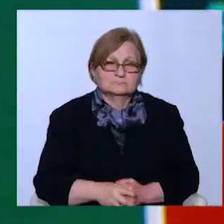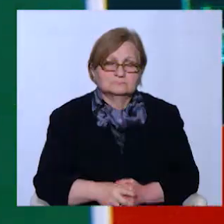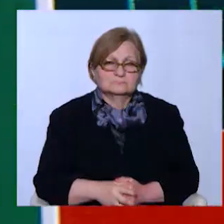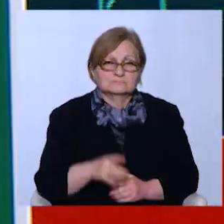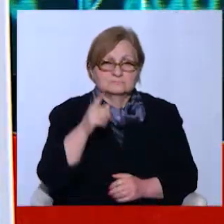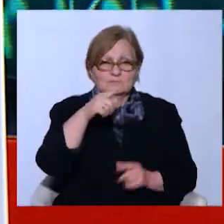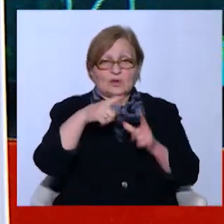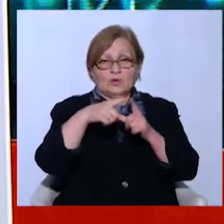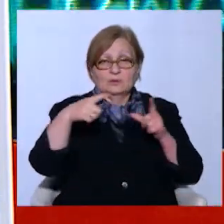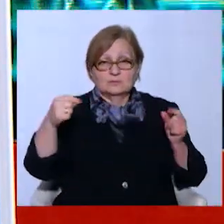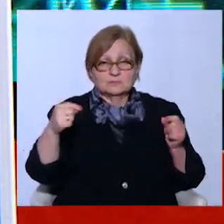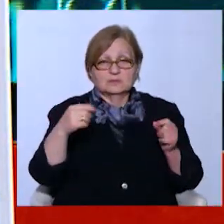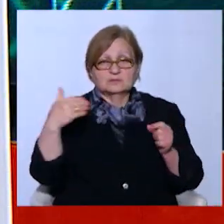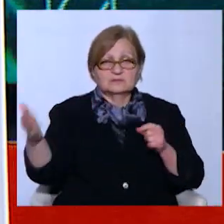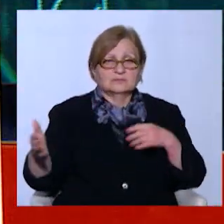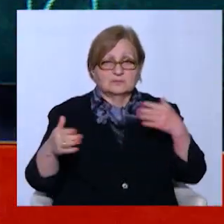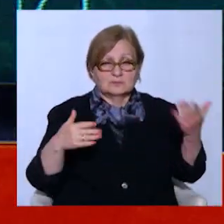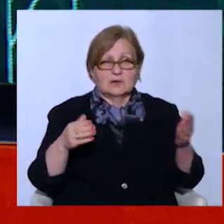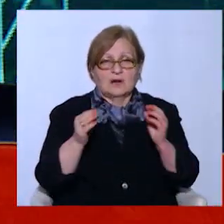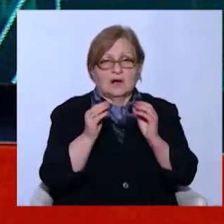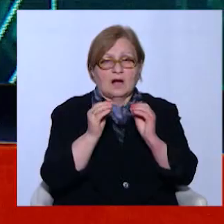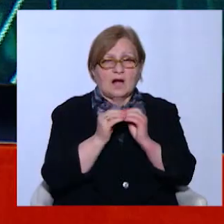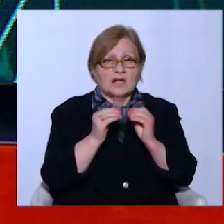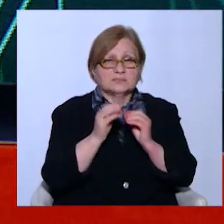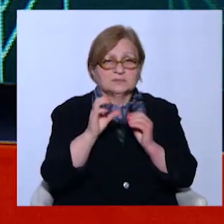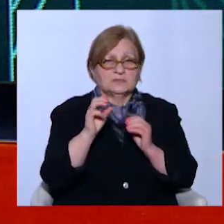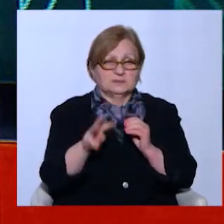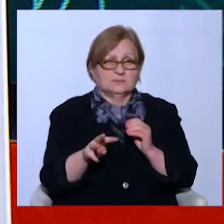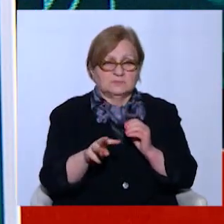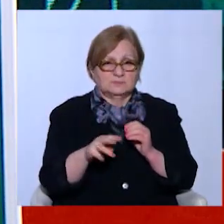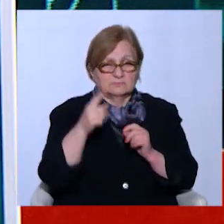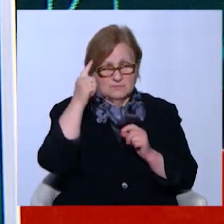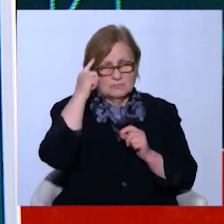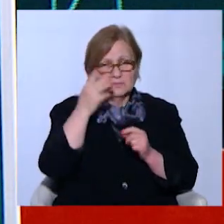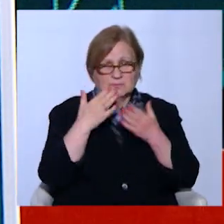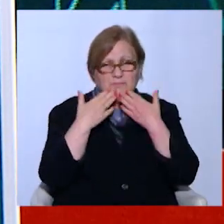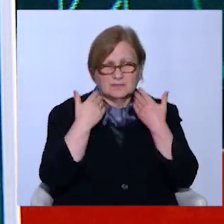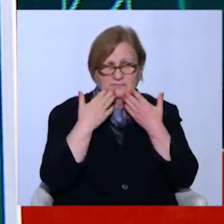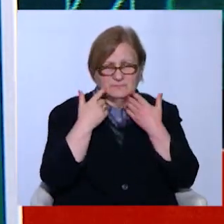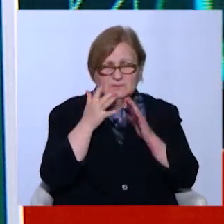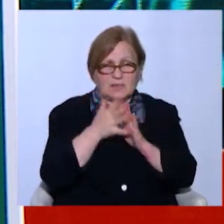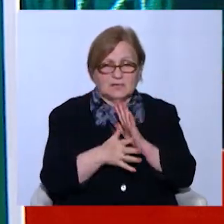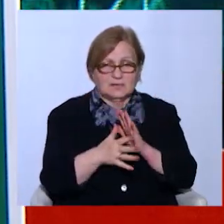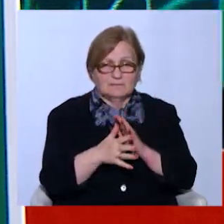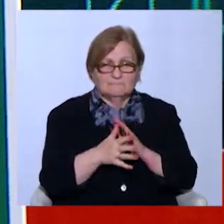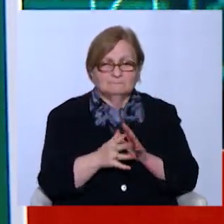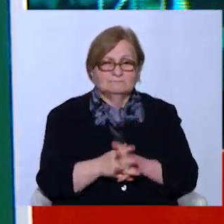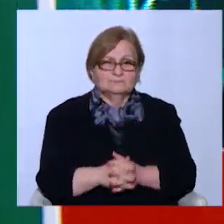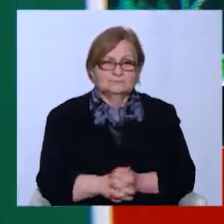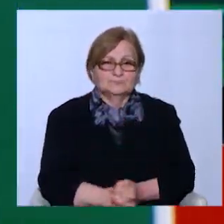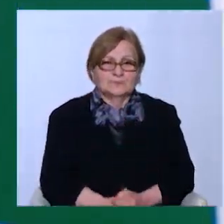რომში გვერდი, თითოეული გვერდი არის 10 სანტიმეტრის ტოლი. მე მგონი არ არის ხო რთული ამოცანა, დარწმუნებული ვარ ყველაფერს კარგად